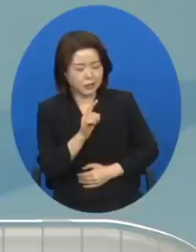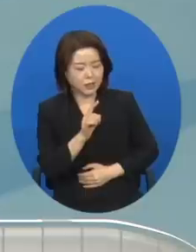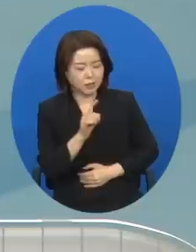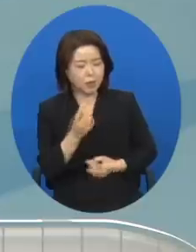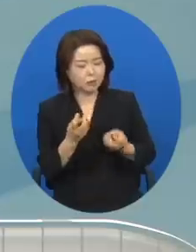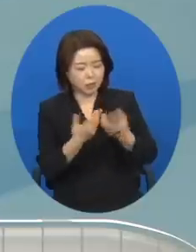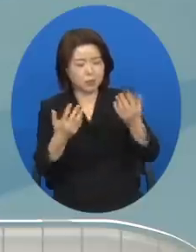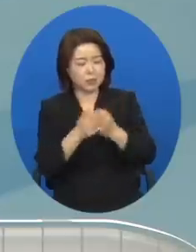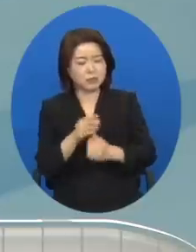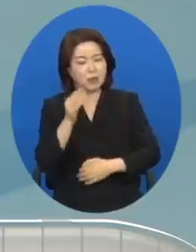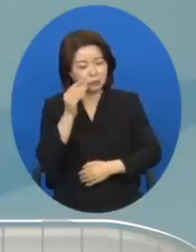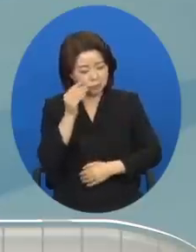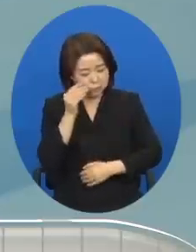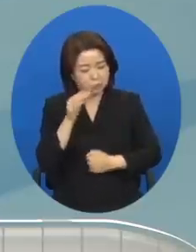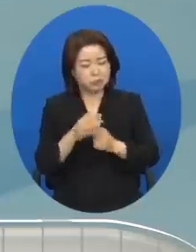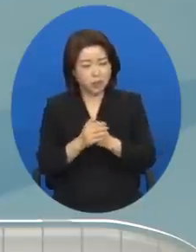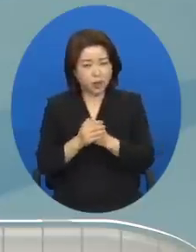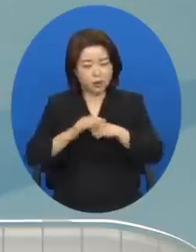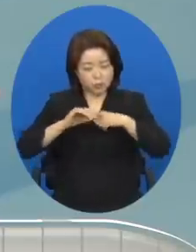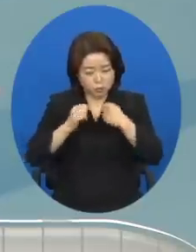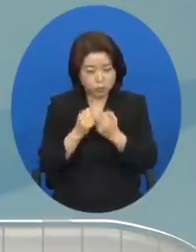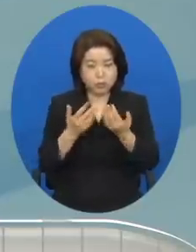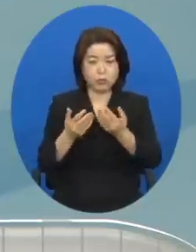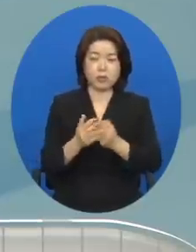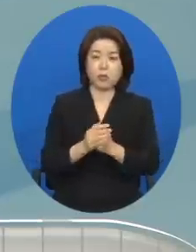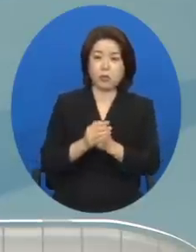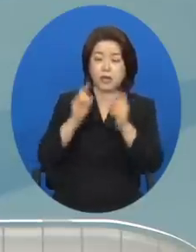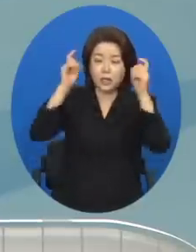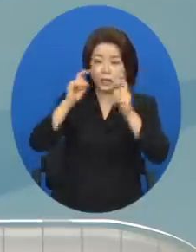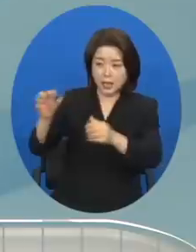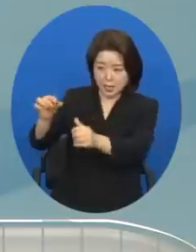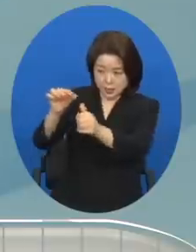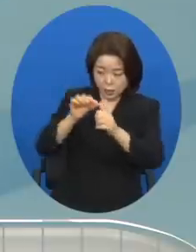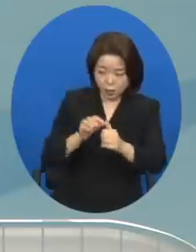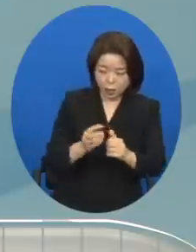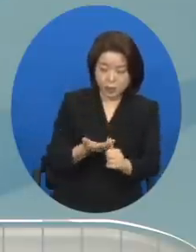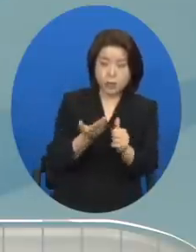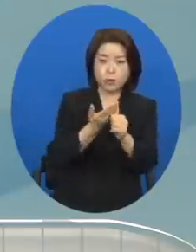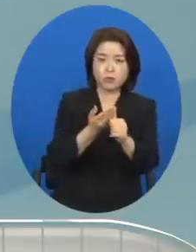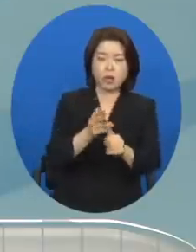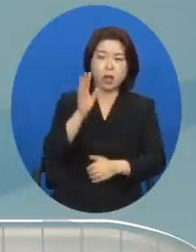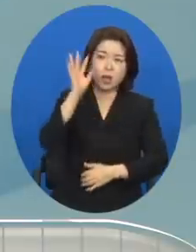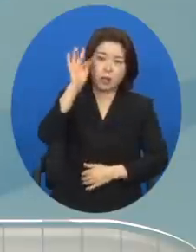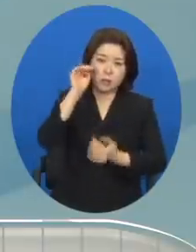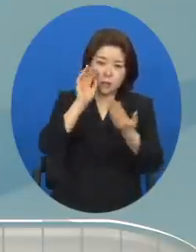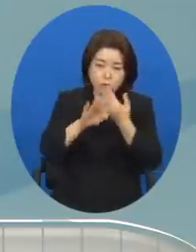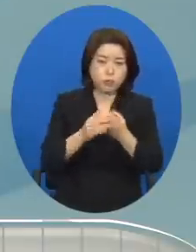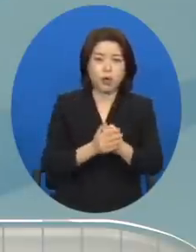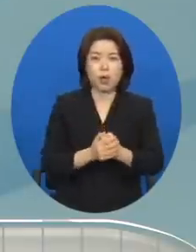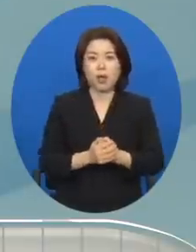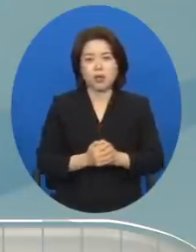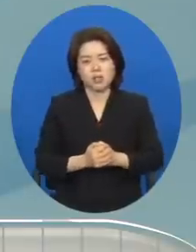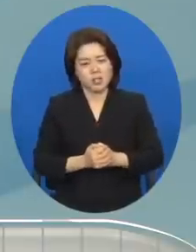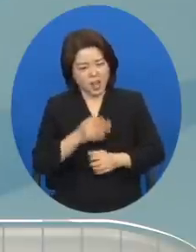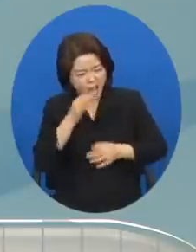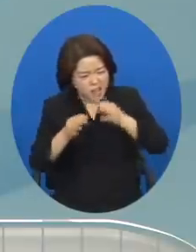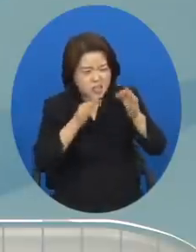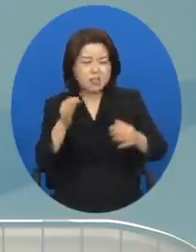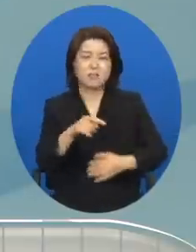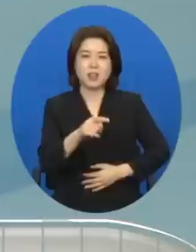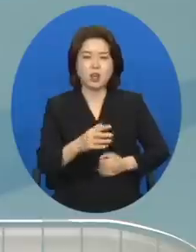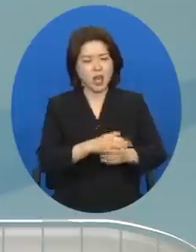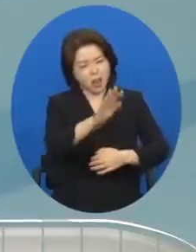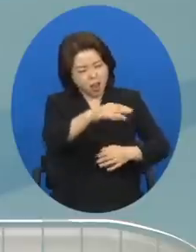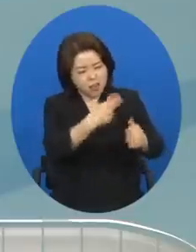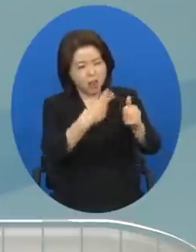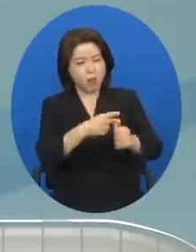그렇게 말씀하니까 양을 집안에 들여서 길렀어요. 며칠 뒤에 와서 막 소리소리 지르면서